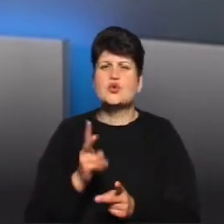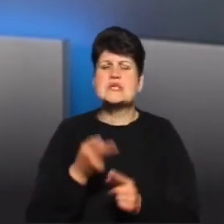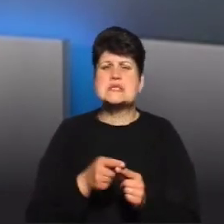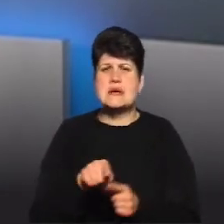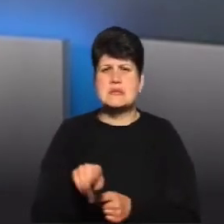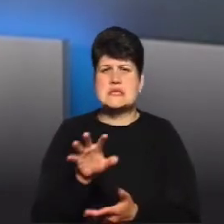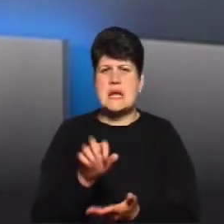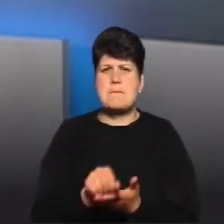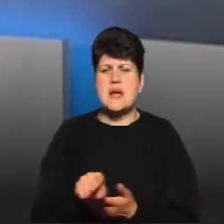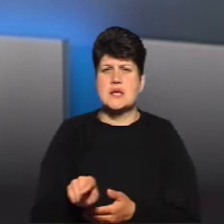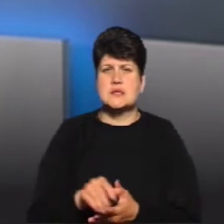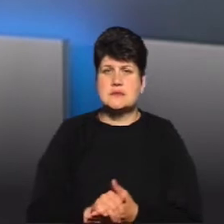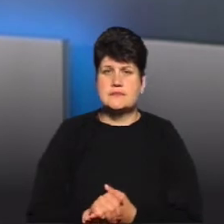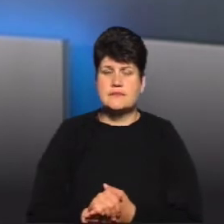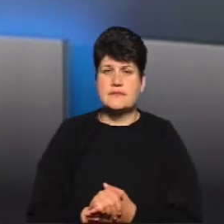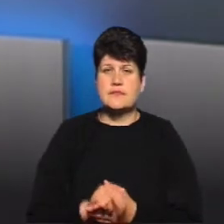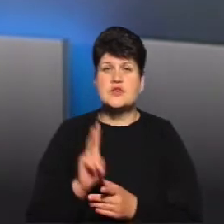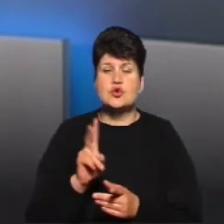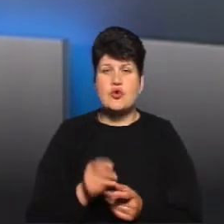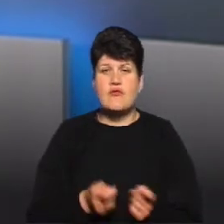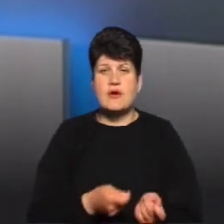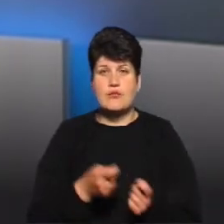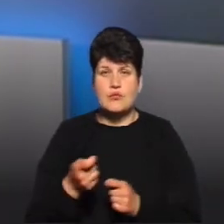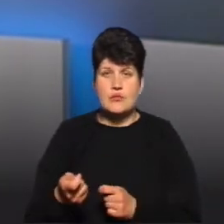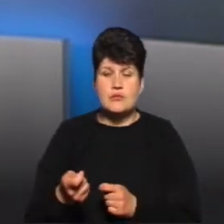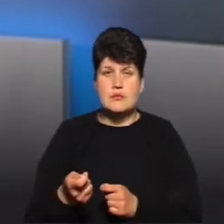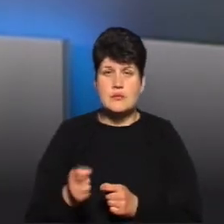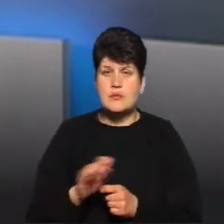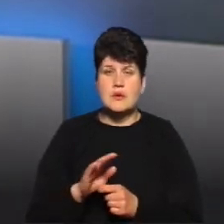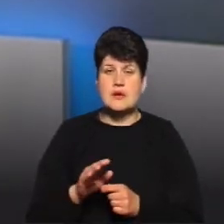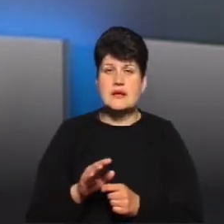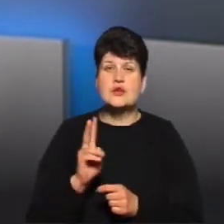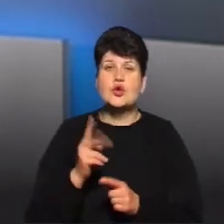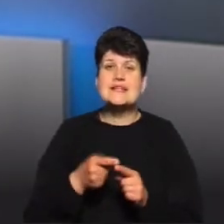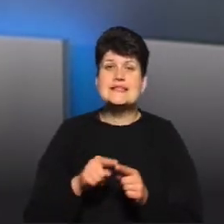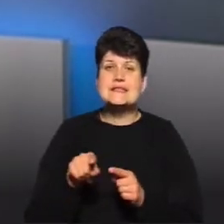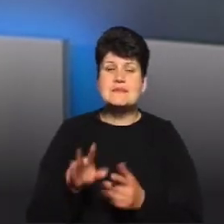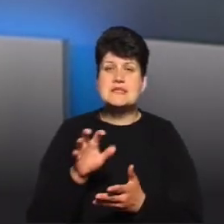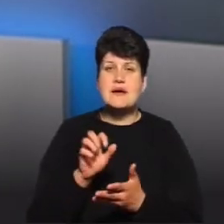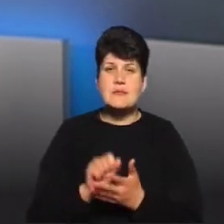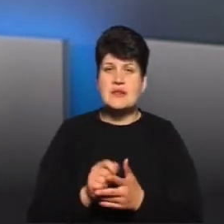займається? Хто вивозить сміття? Я думаю, що недобросовісні мешканці. Хто цим займається, не каже вивозить.